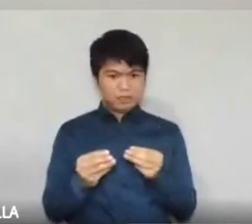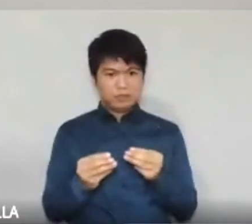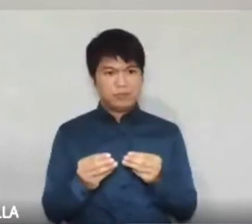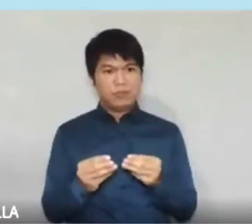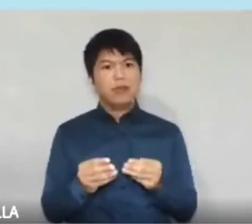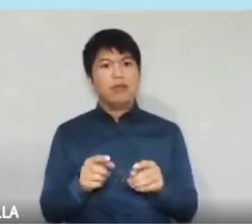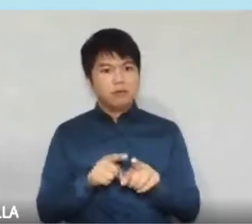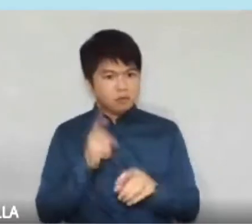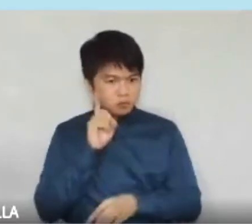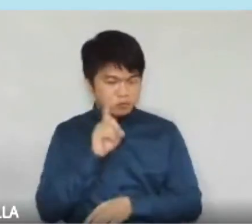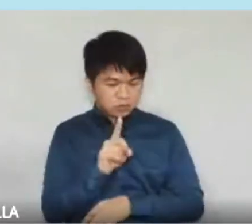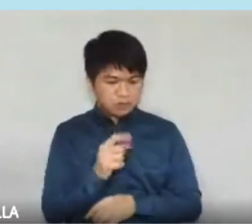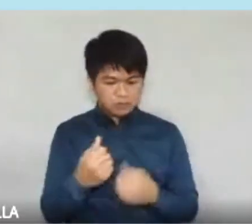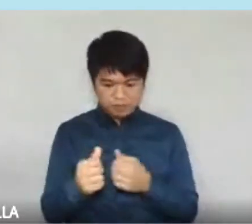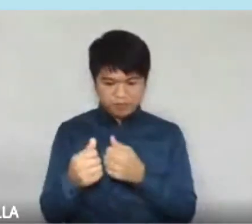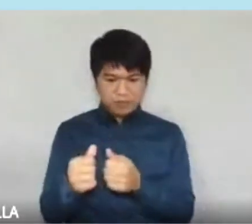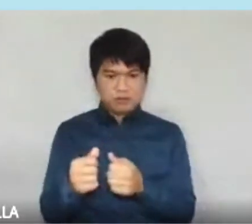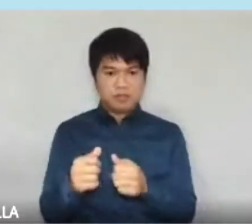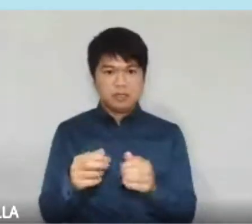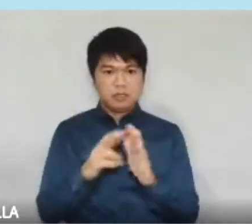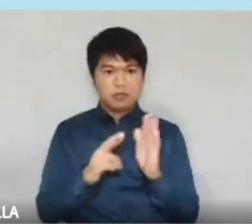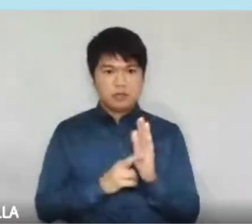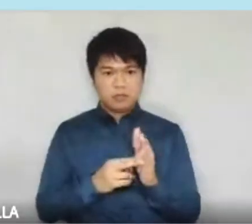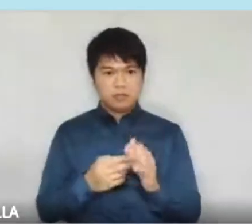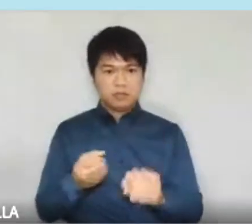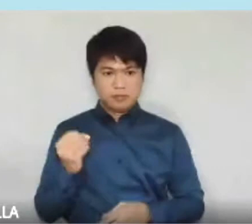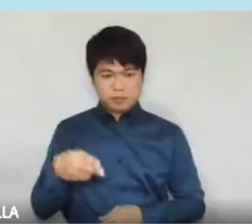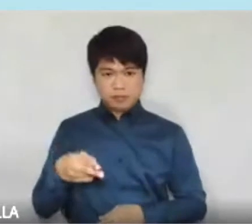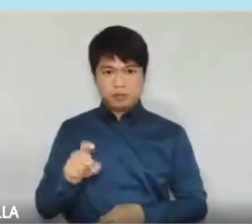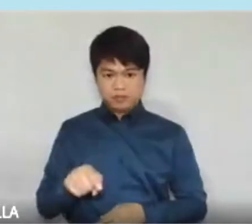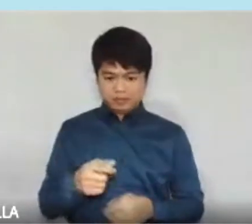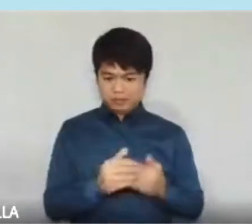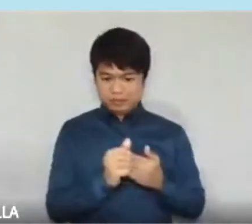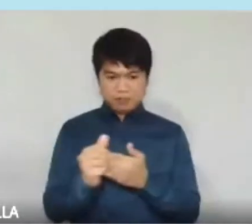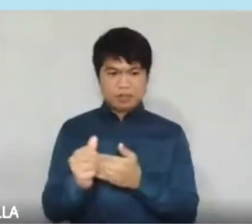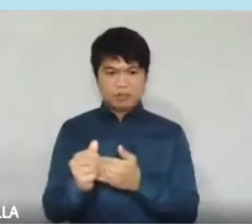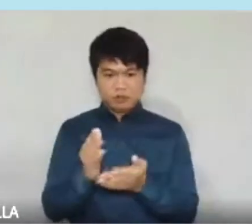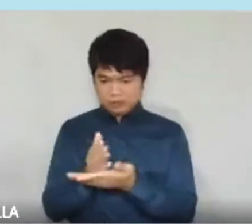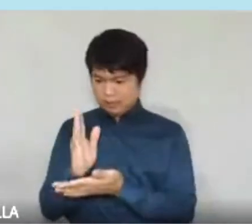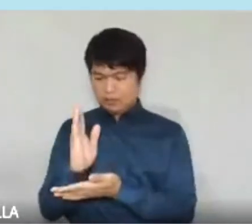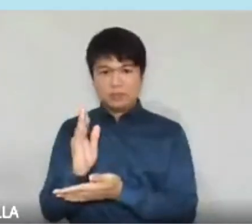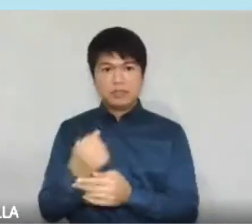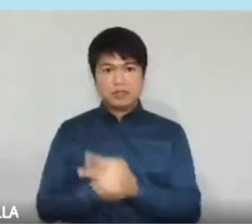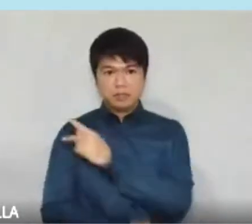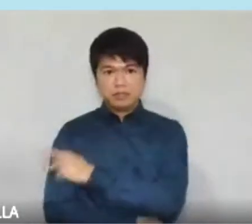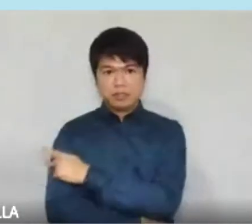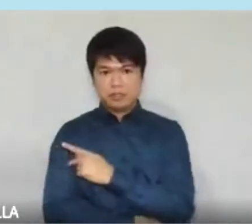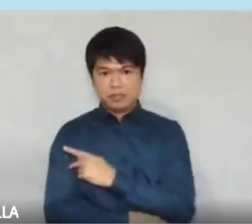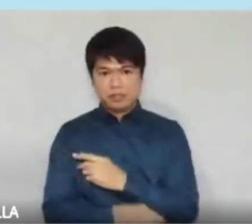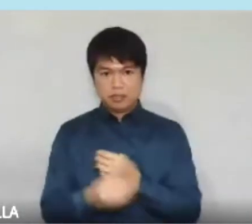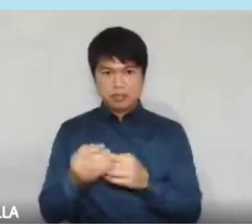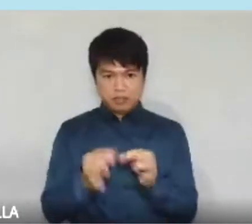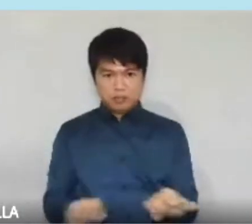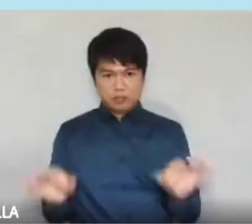regulasyon. Sa implementasyon, dapat maging importanteng gabay ang karapatan ng mga pasyente, ang importansya ng